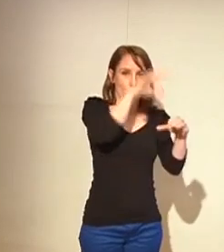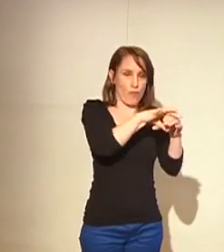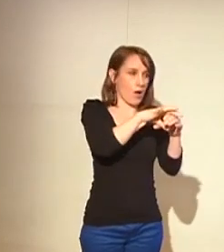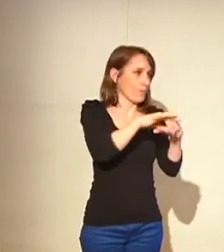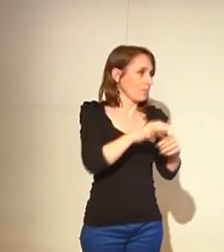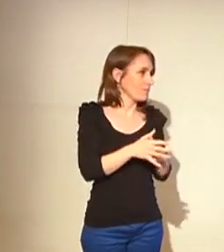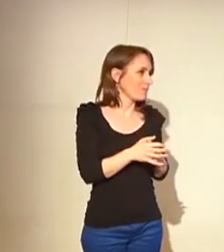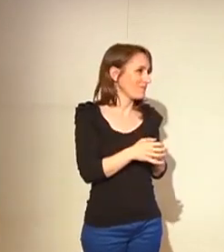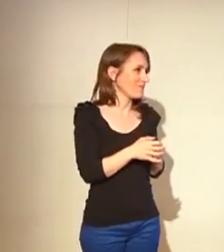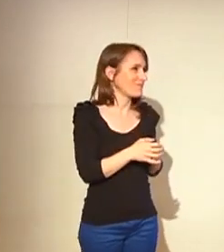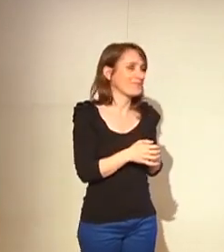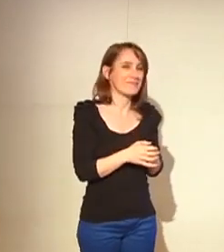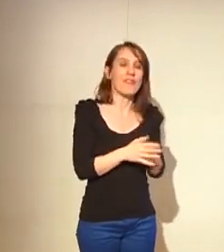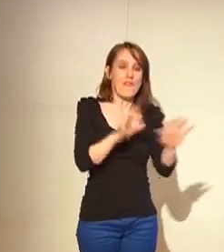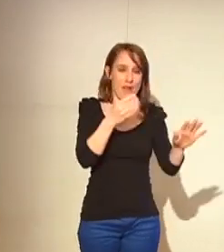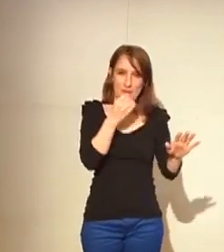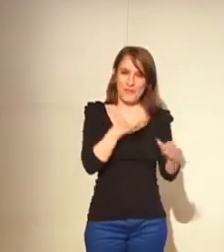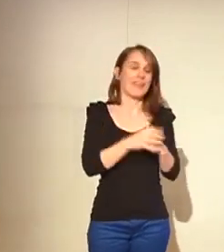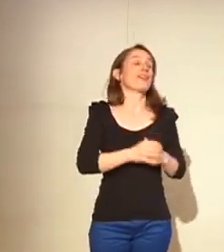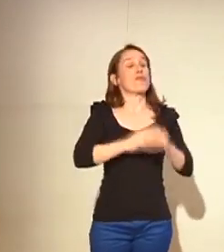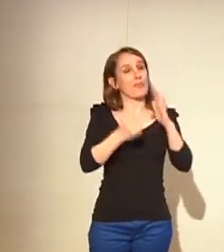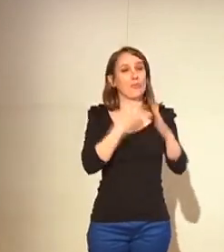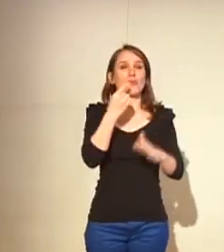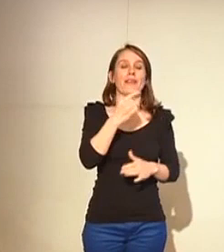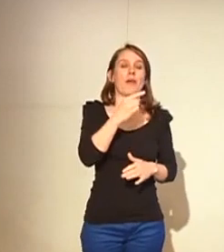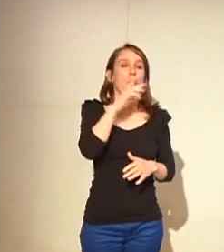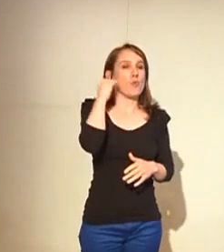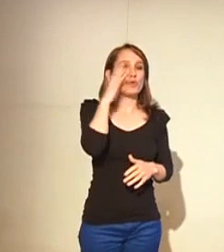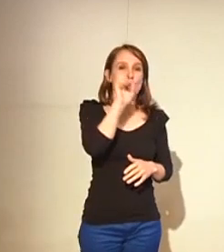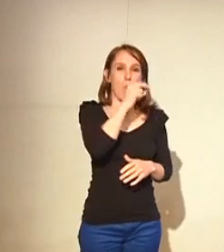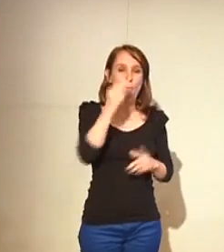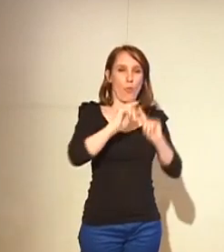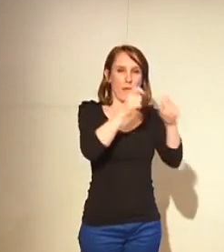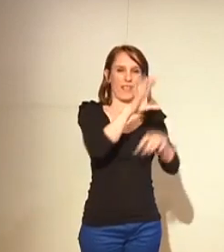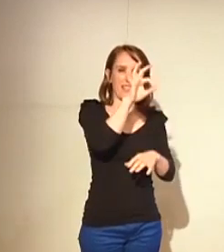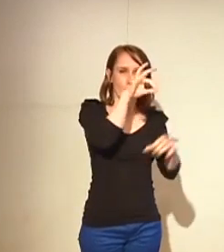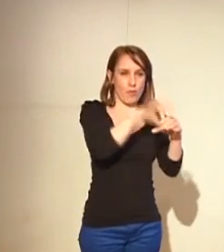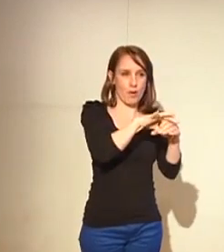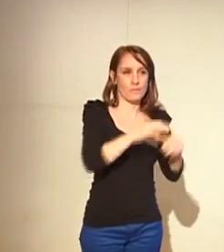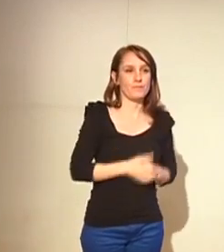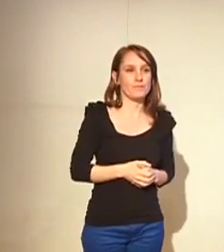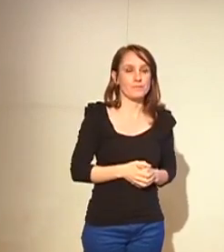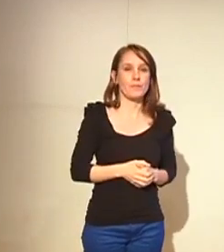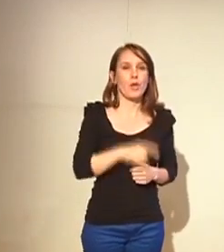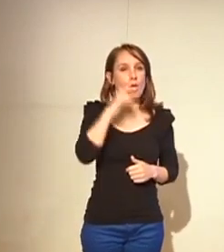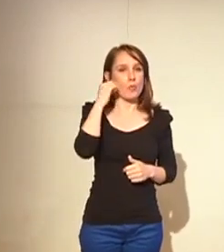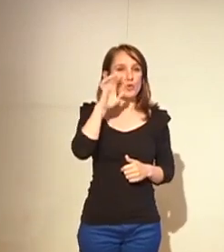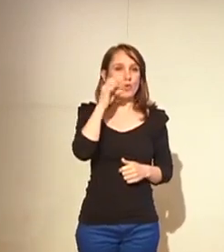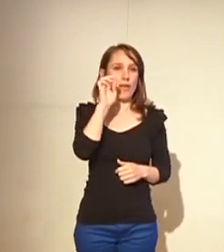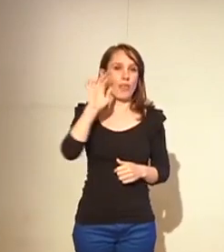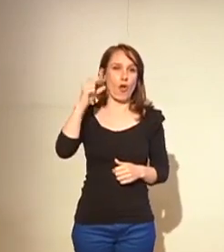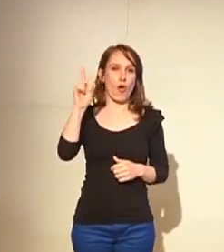attendez c'est bon a obtenu 50 voix monsieur Bron euh Monsieur Bertrand